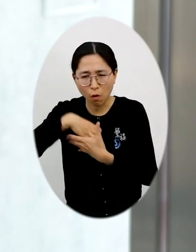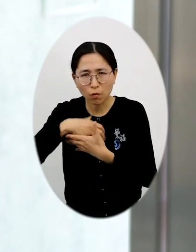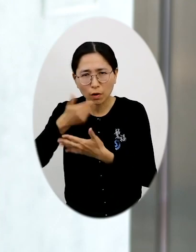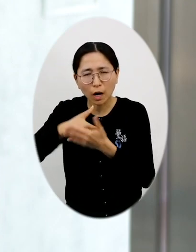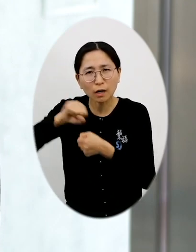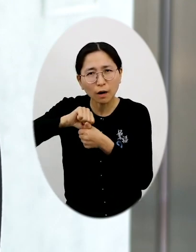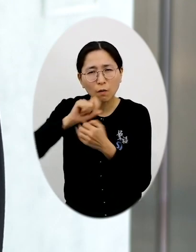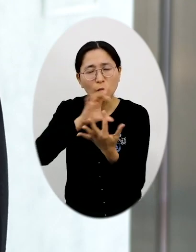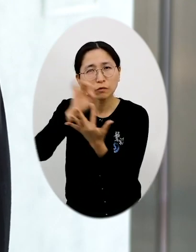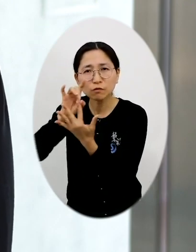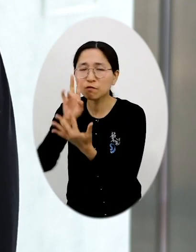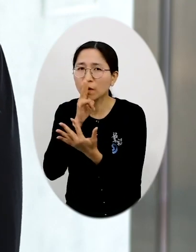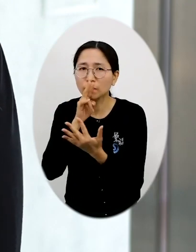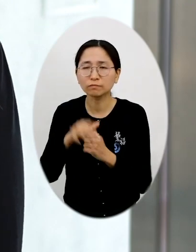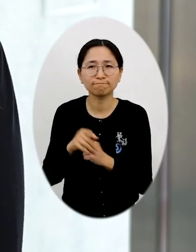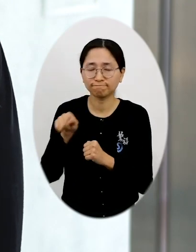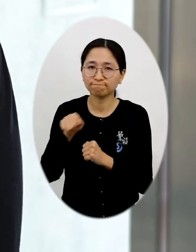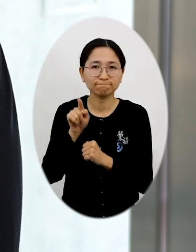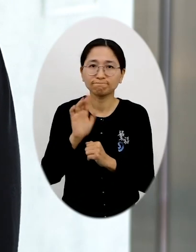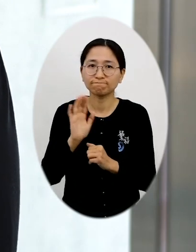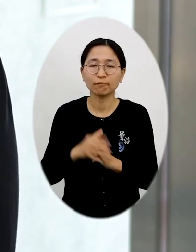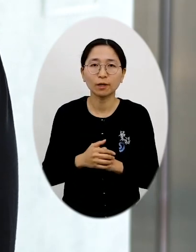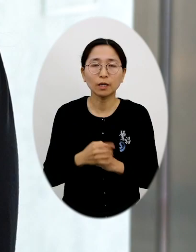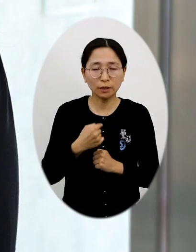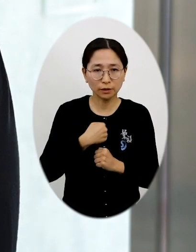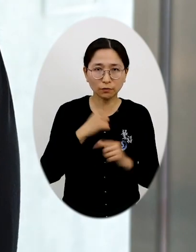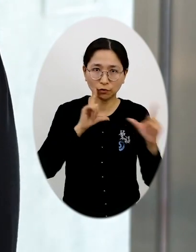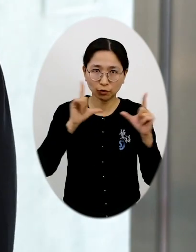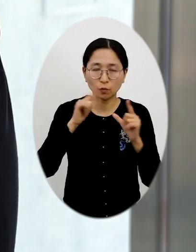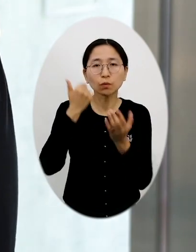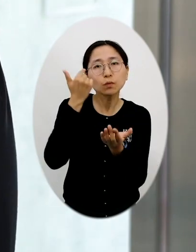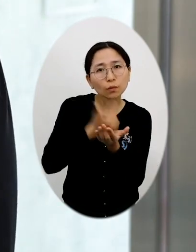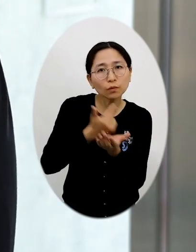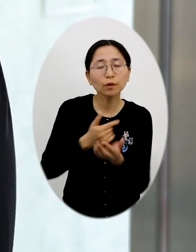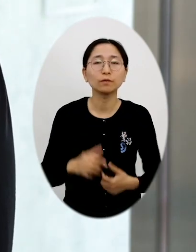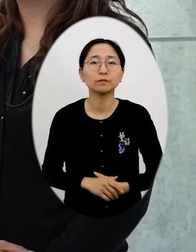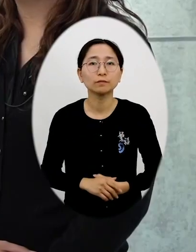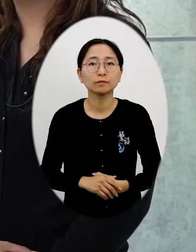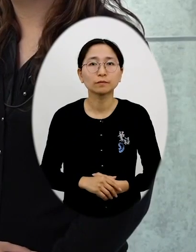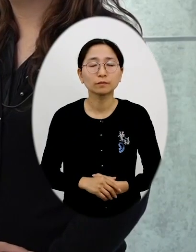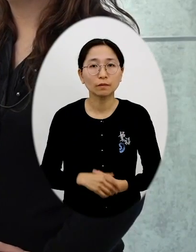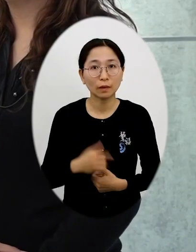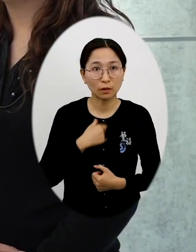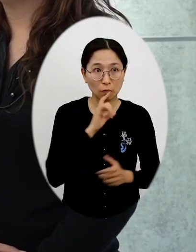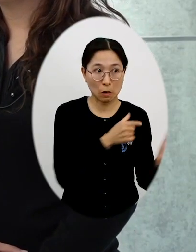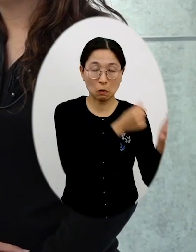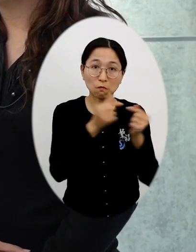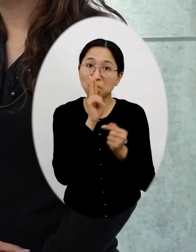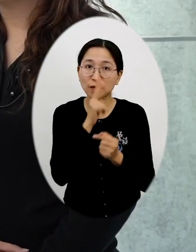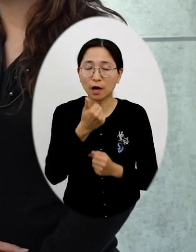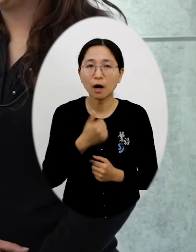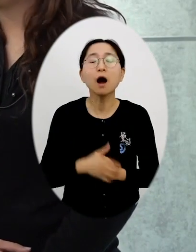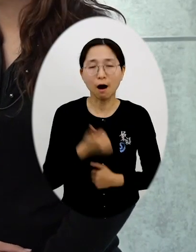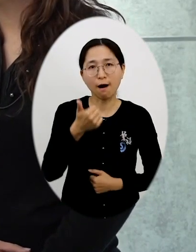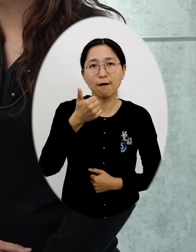內容有什麼加減，又或者選擇性的傳譯，這些都是一個專業手語傳譯員應有的操守。 咁即係要原汁原